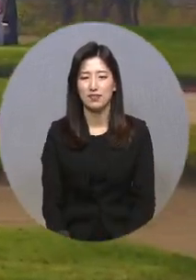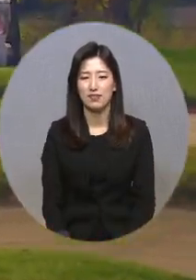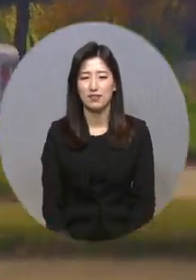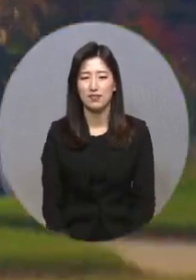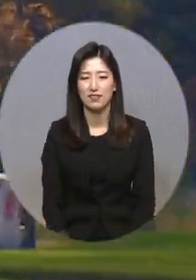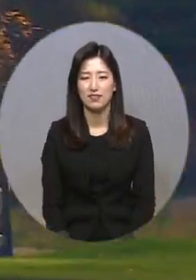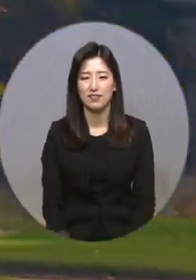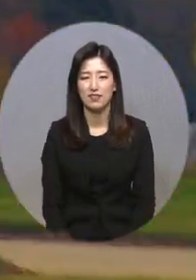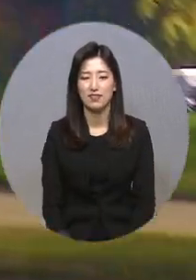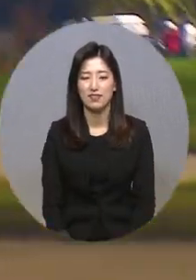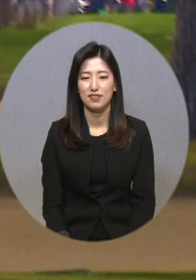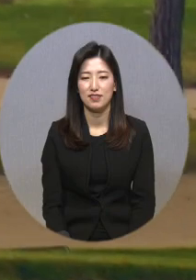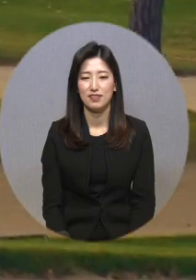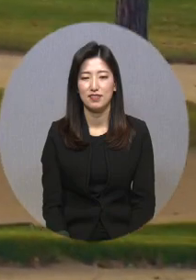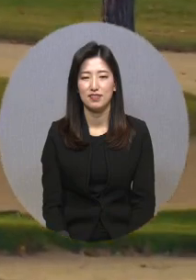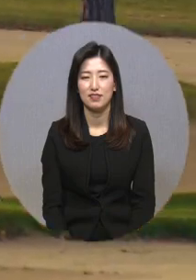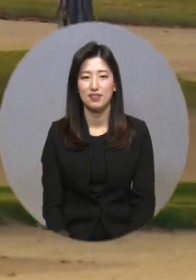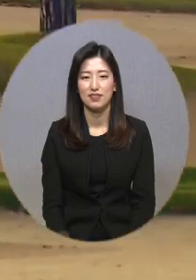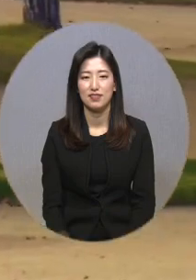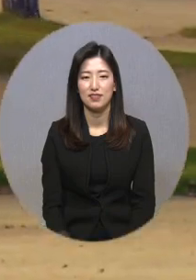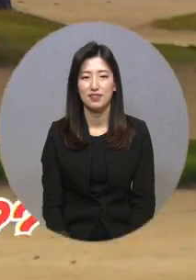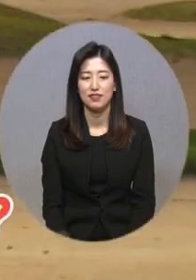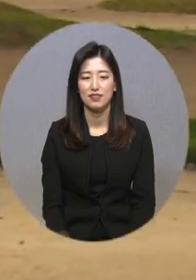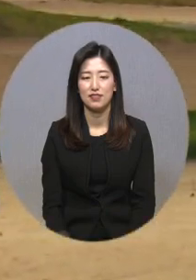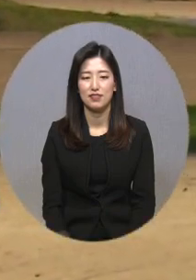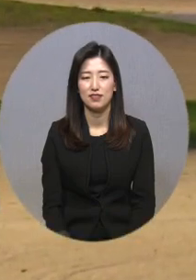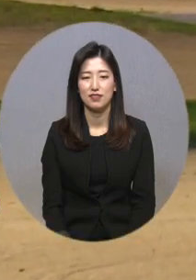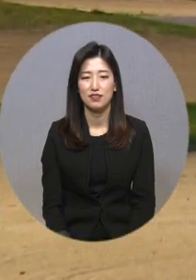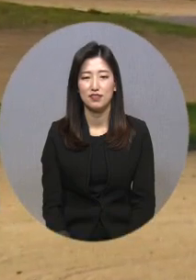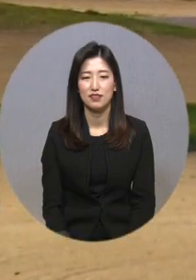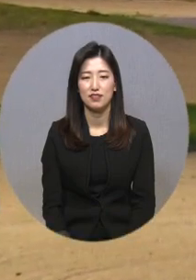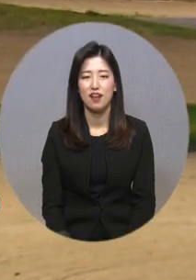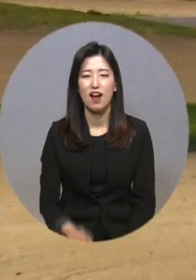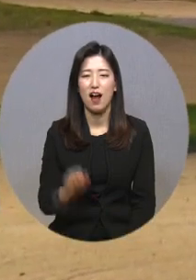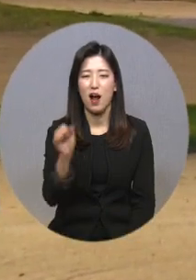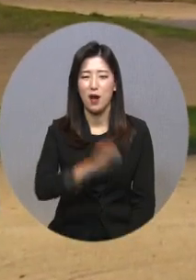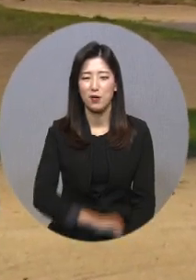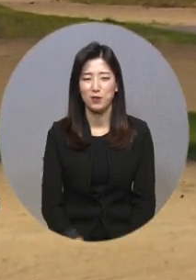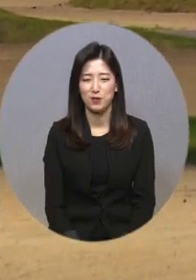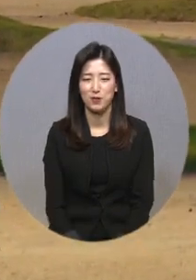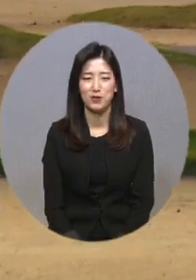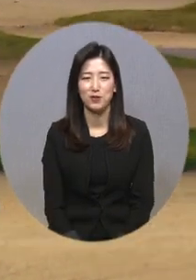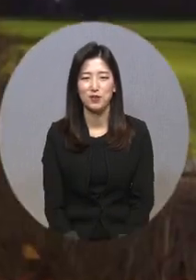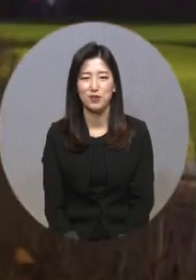아 뭐 넘 몽 없